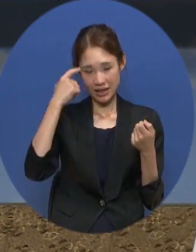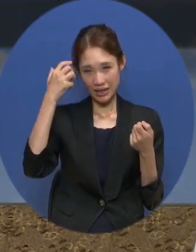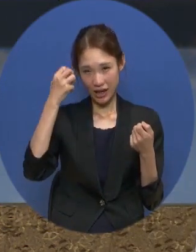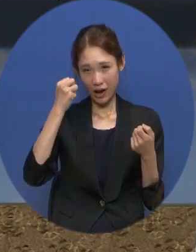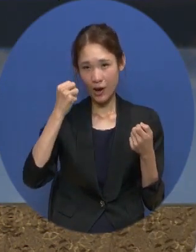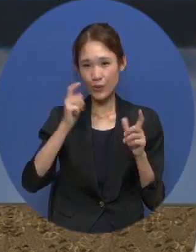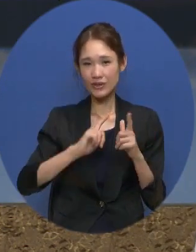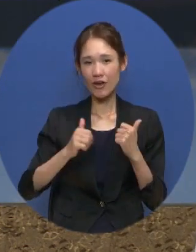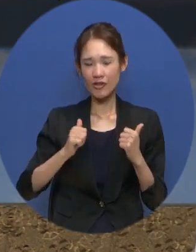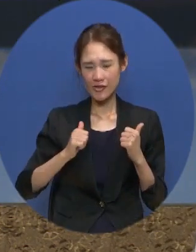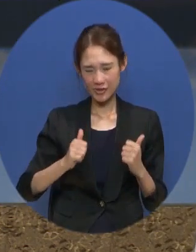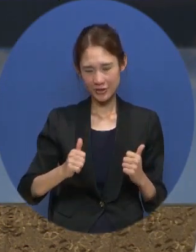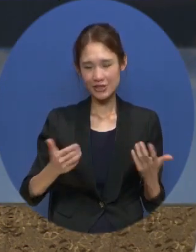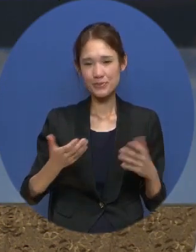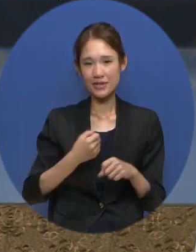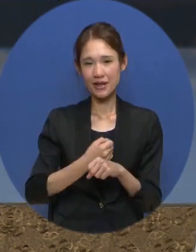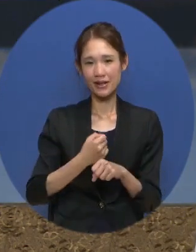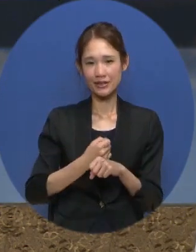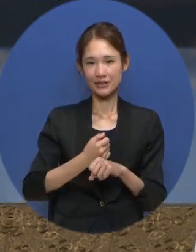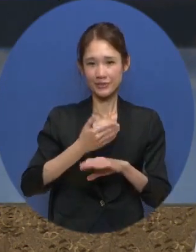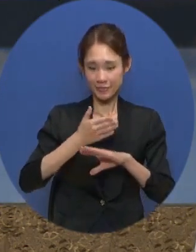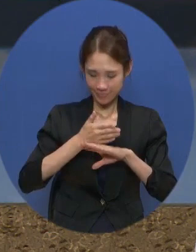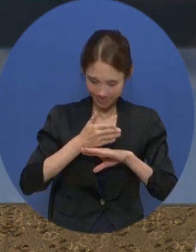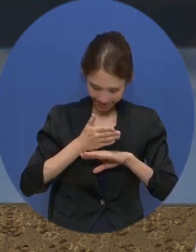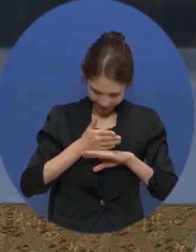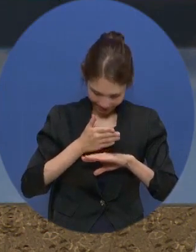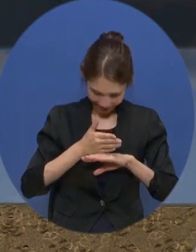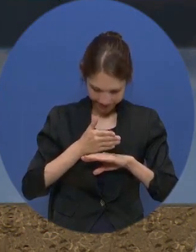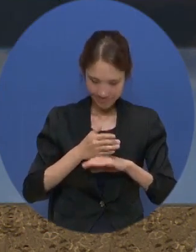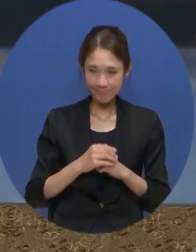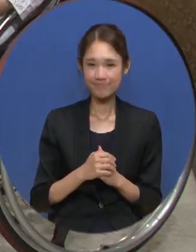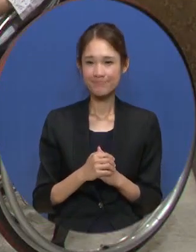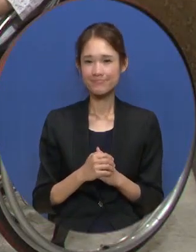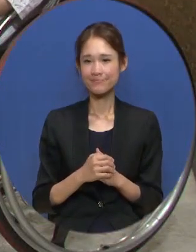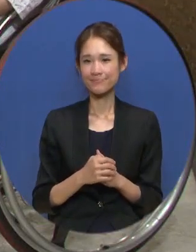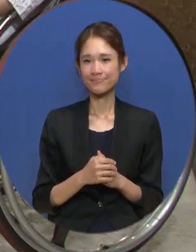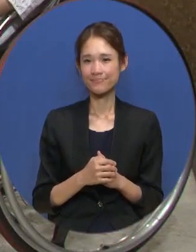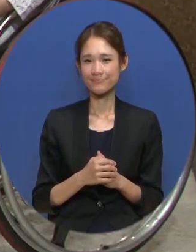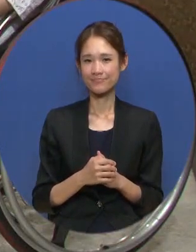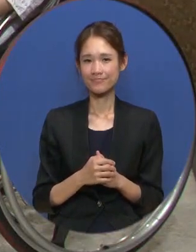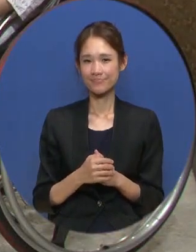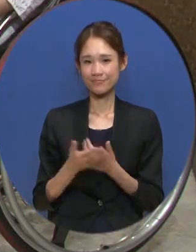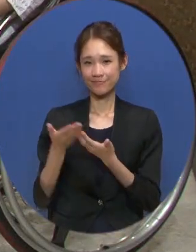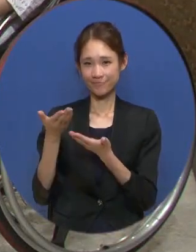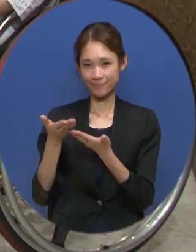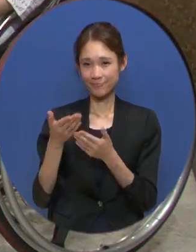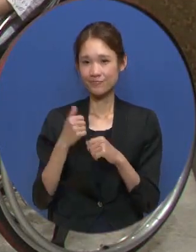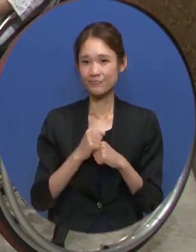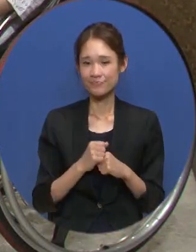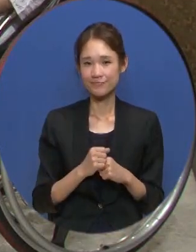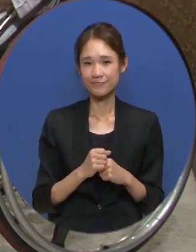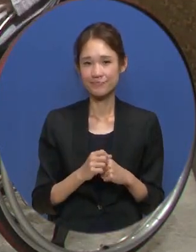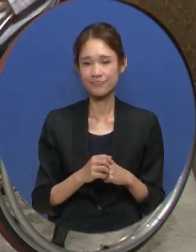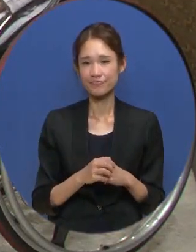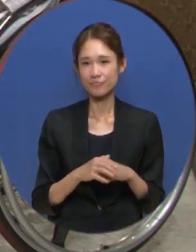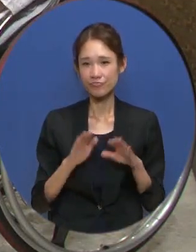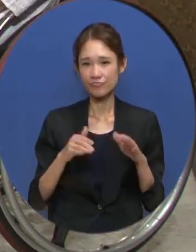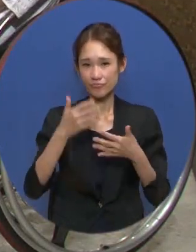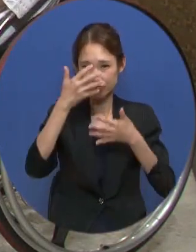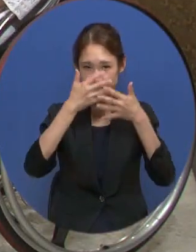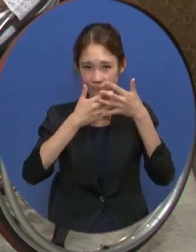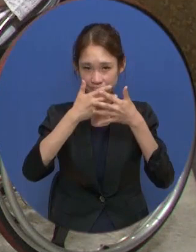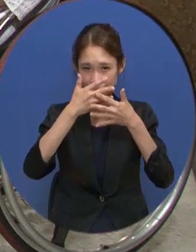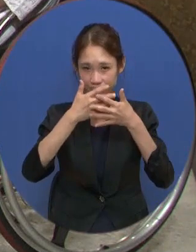알고 열심히 하도록 하겠습니다. 감사합니다. 네, 강의사님께서도 한 말씀 주시죠. 네,